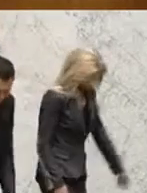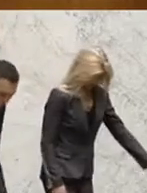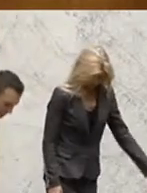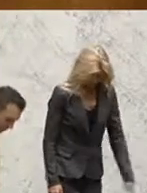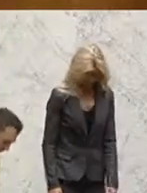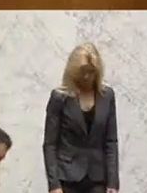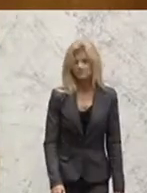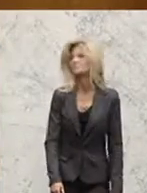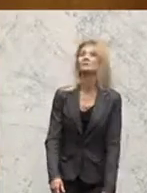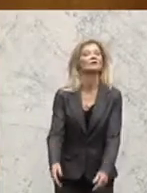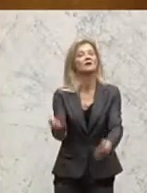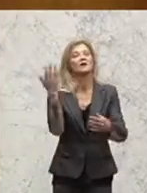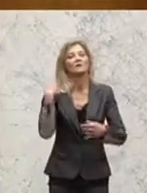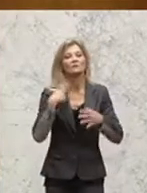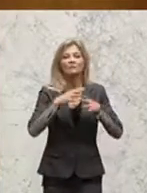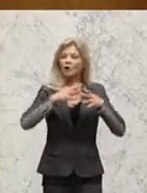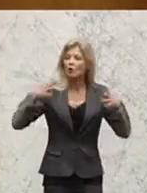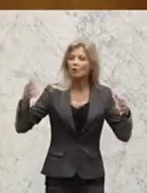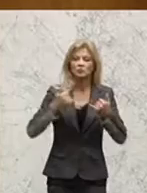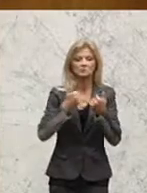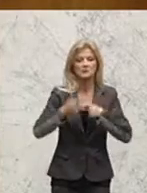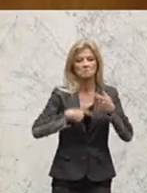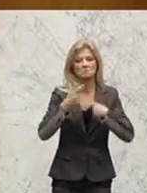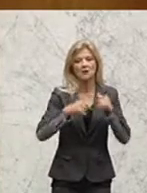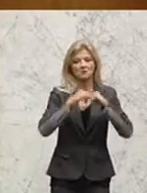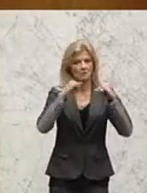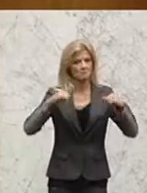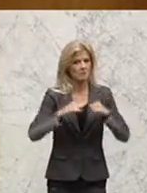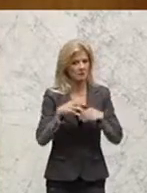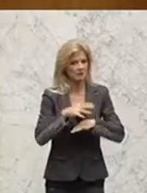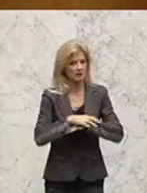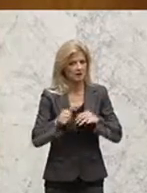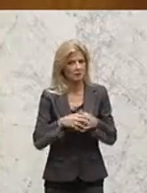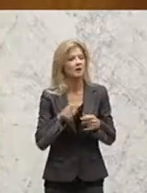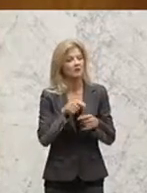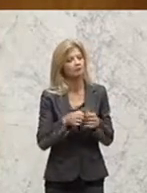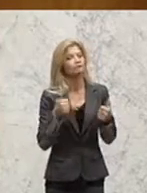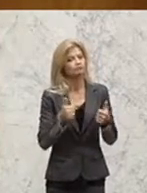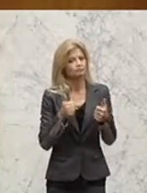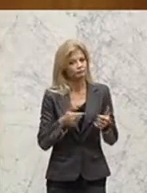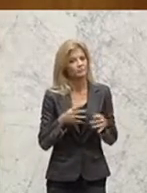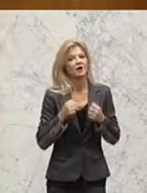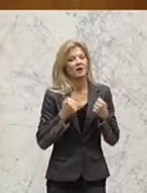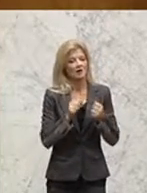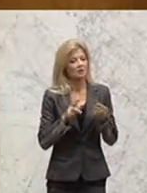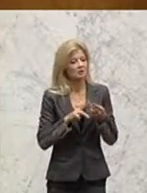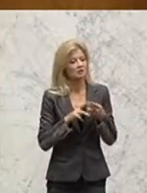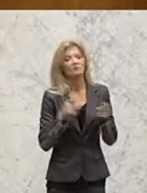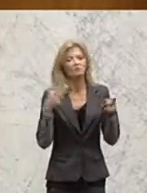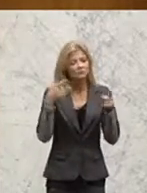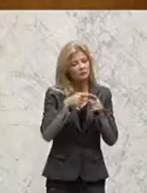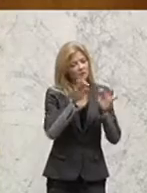Maßnahmenpakete geschnürt, Maßnahmenpakete, die hier proaktiv, zielgerichtet und zeitlich gebündelt